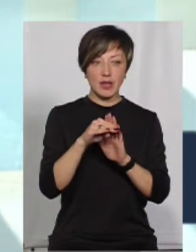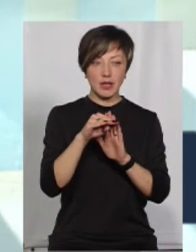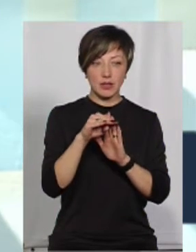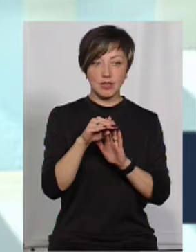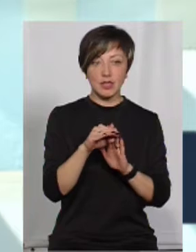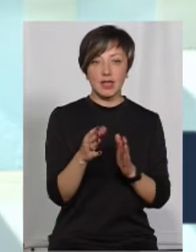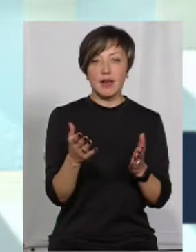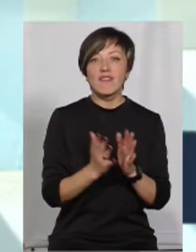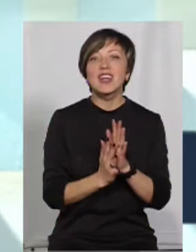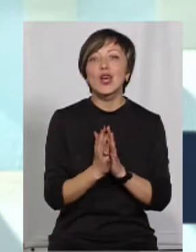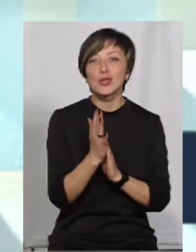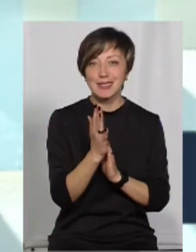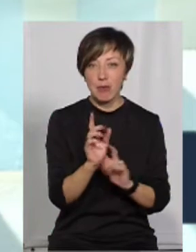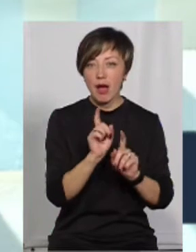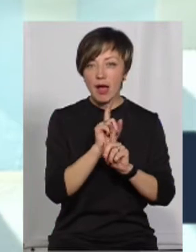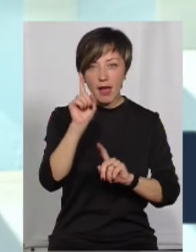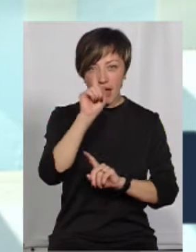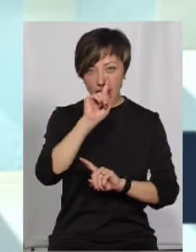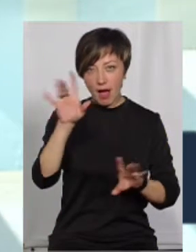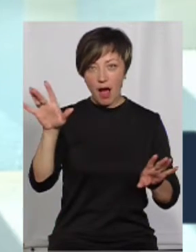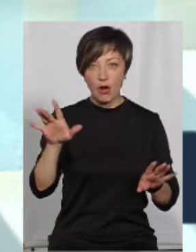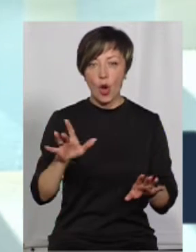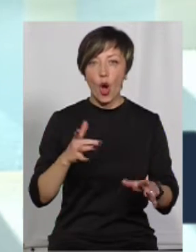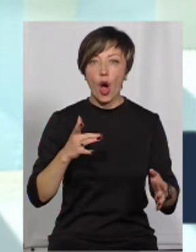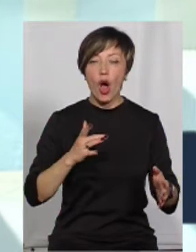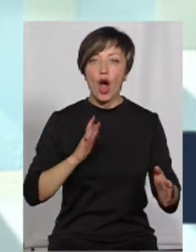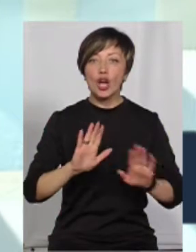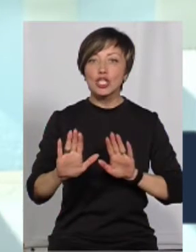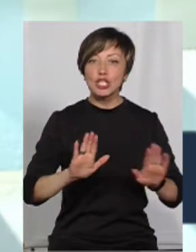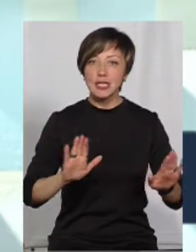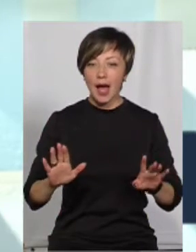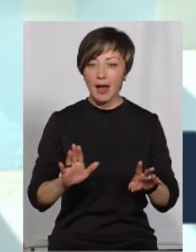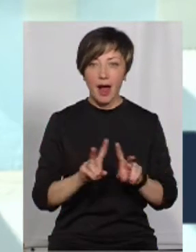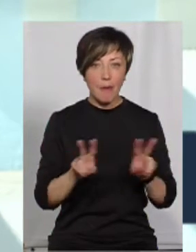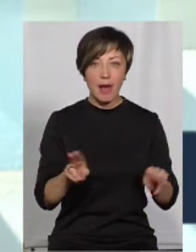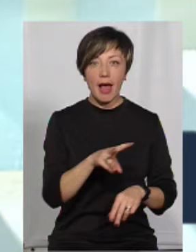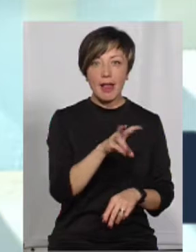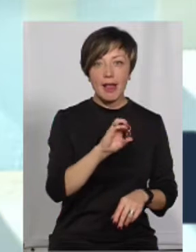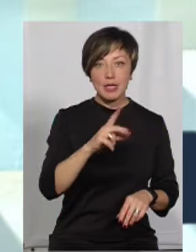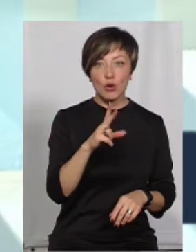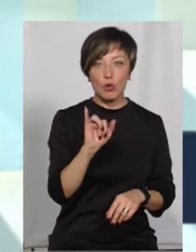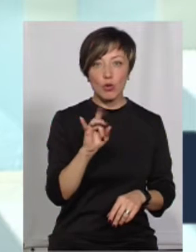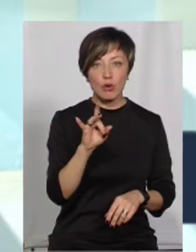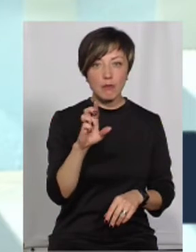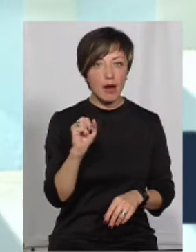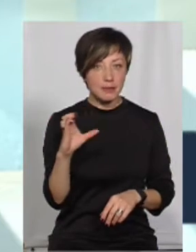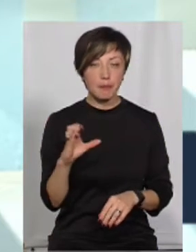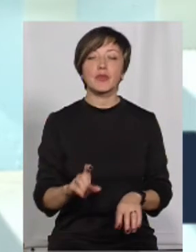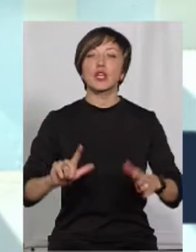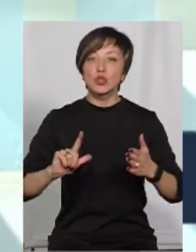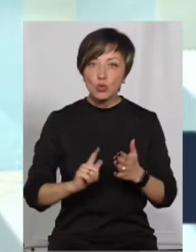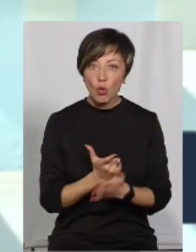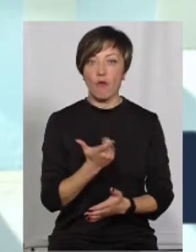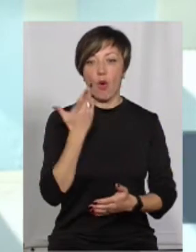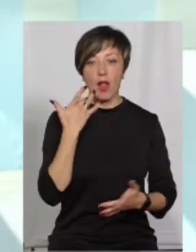геніального режисера, другого Леся Курбаса, це по-перше. По-друге, це знову ж таки, коли актори